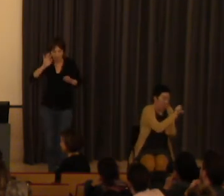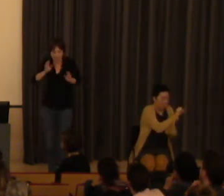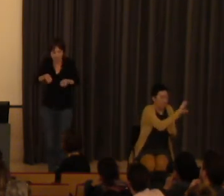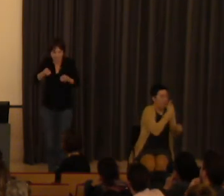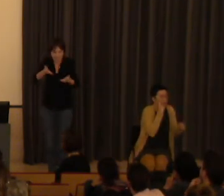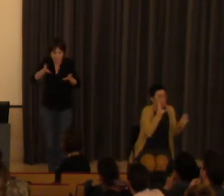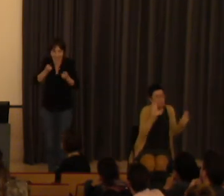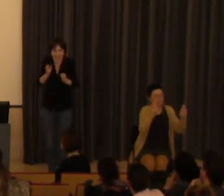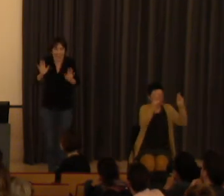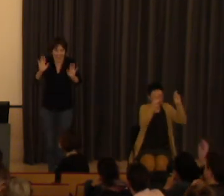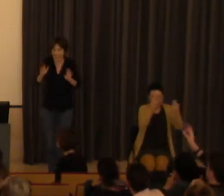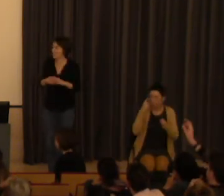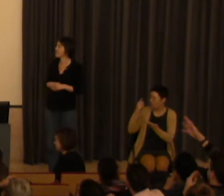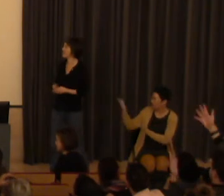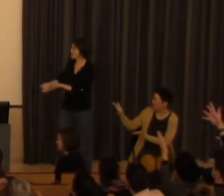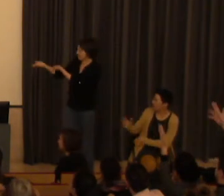la cosa.